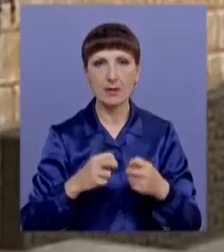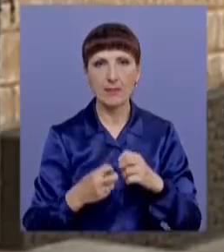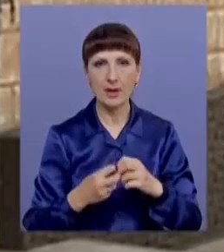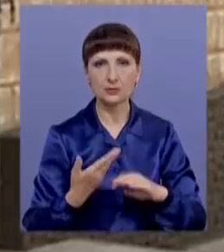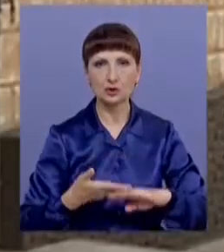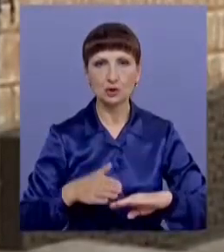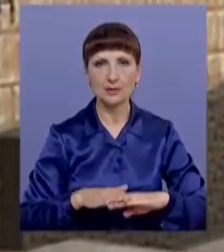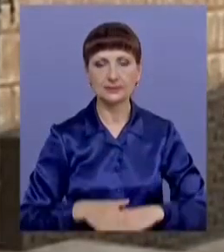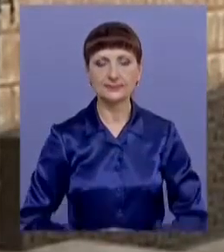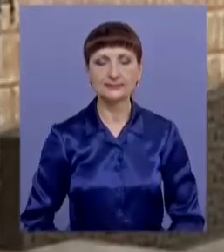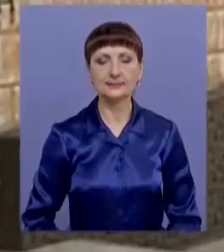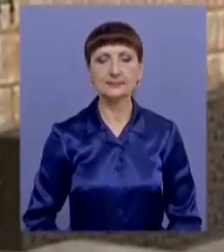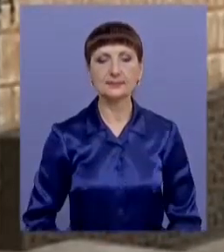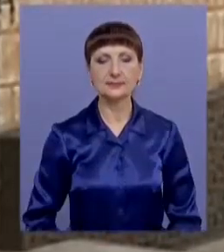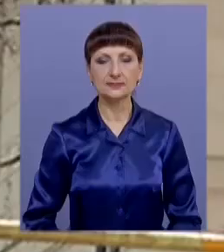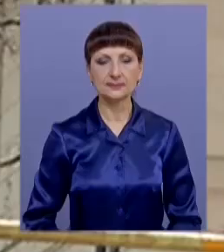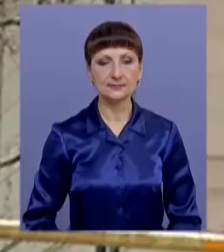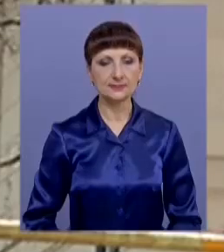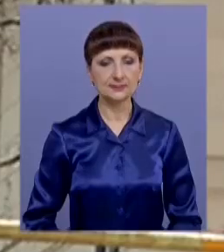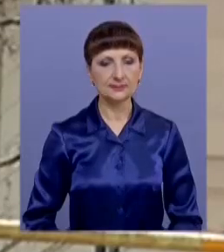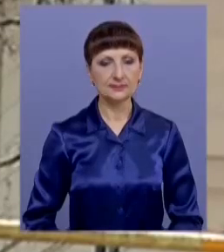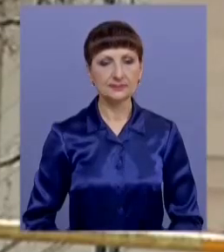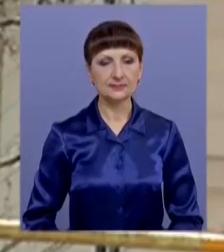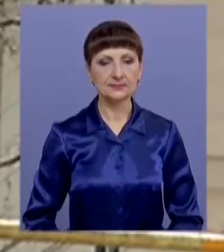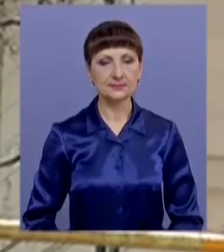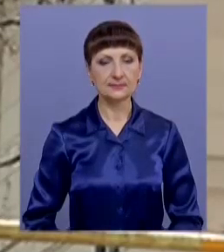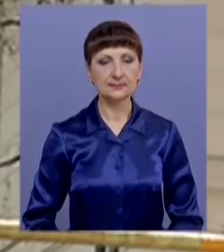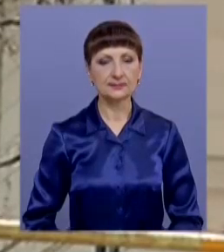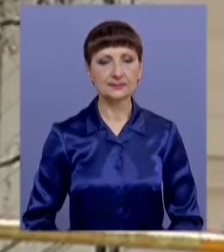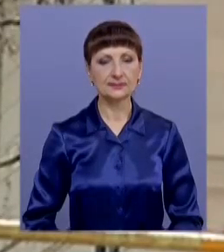ситуации. Алтыншаш Смагулова, Айкерым Ердаулет, Елкунжан Ашимжанов, телеканал «Алматы».